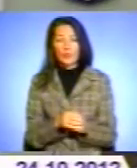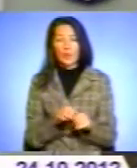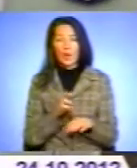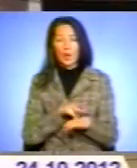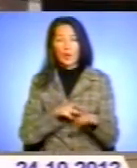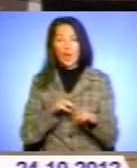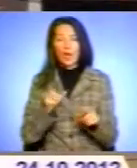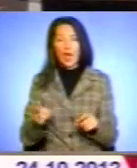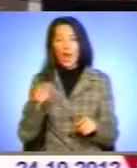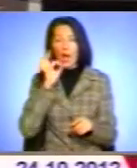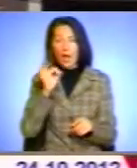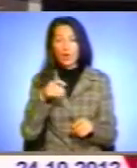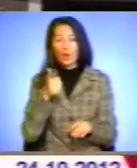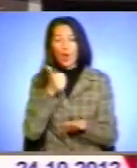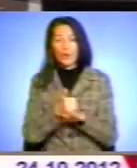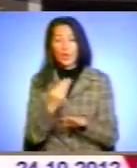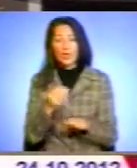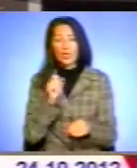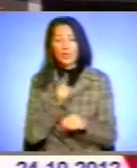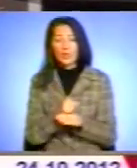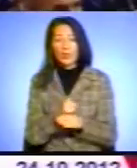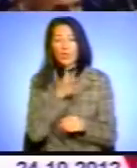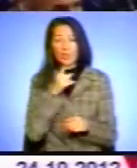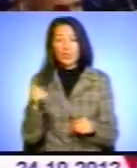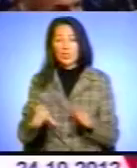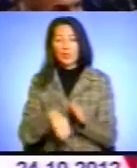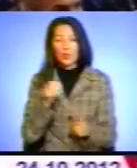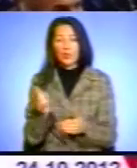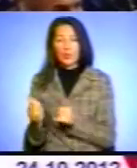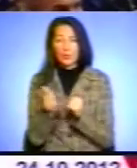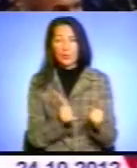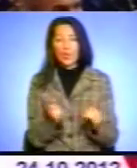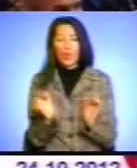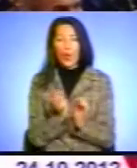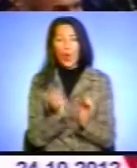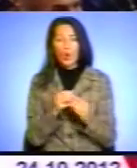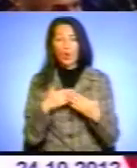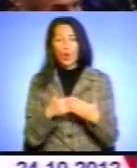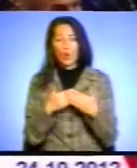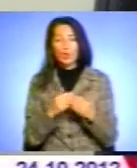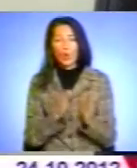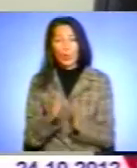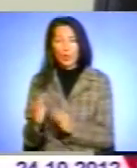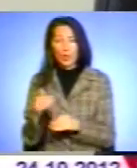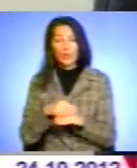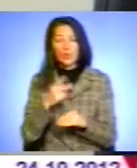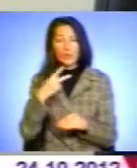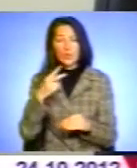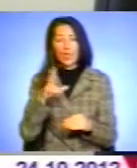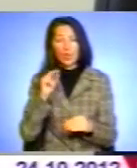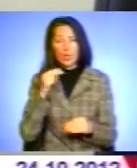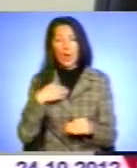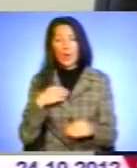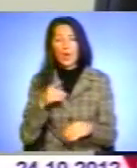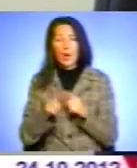Правоохоронці кажуть, головне їхнє завдання на час виборів – забезпечити охорону громадського порядку. Фактично, із 20-го числа ми перейшли